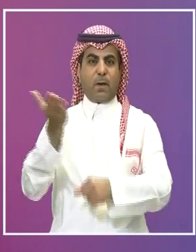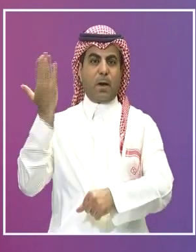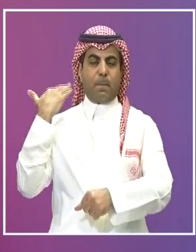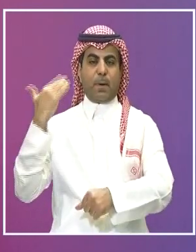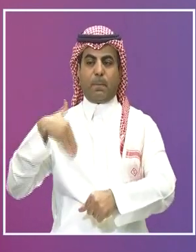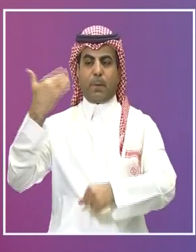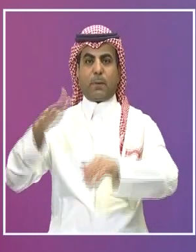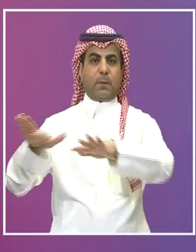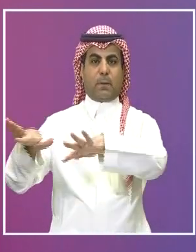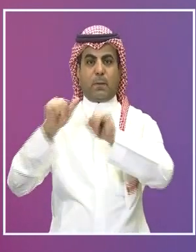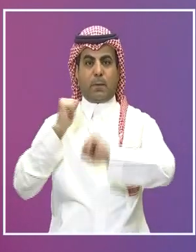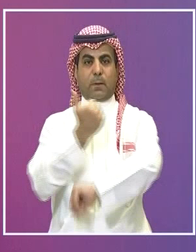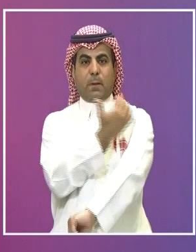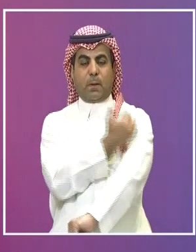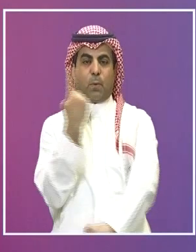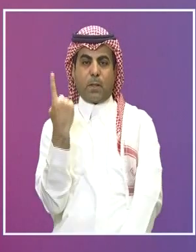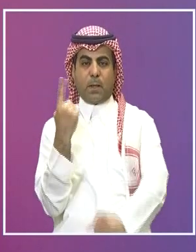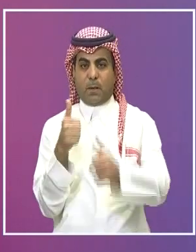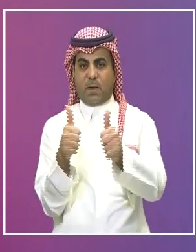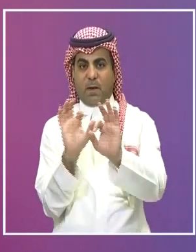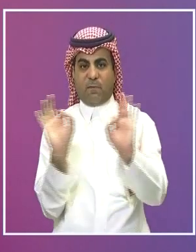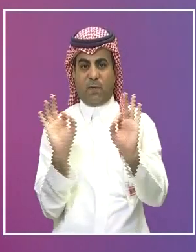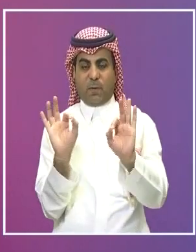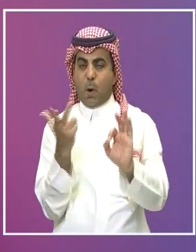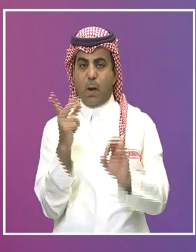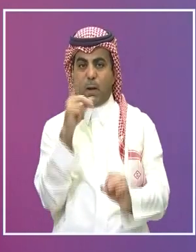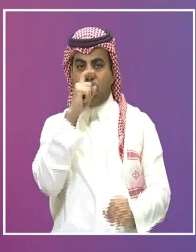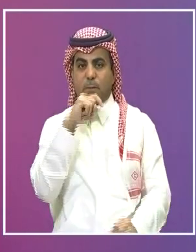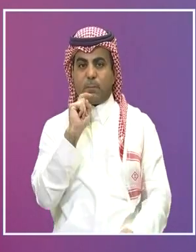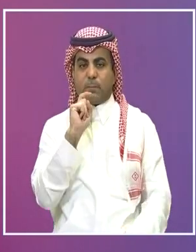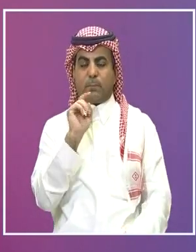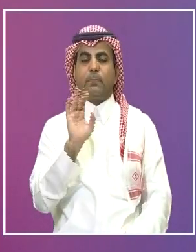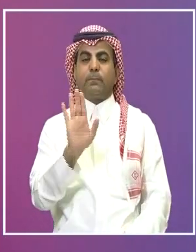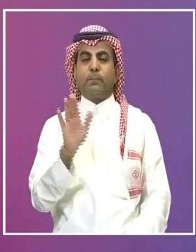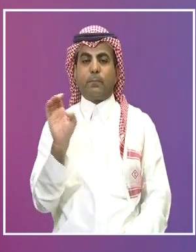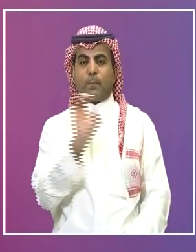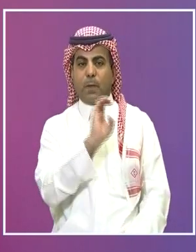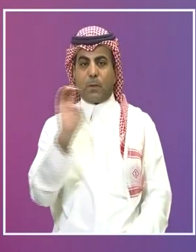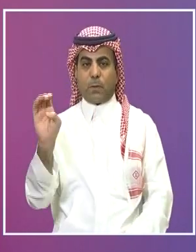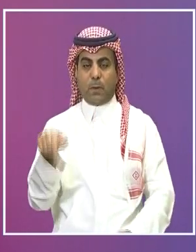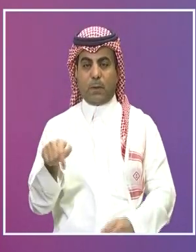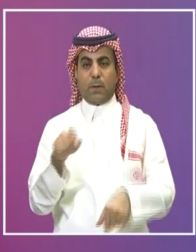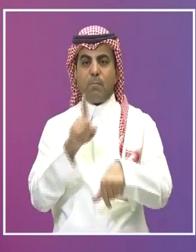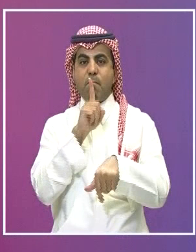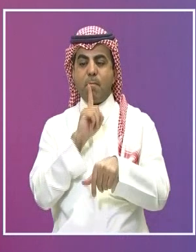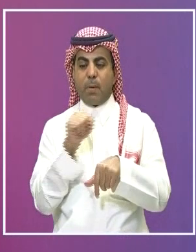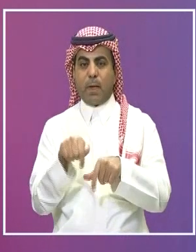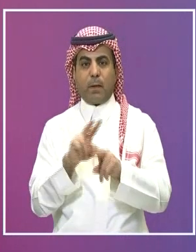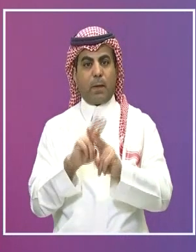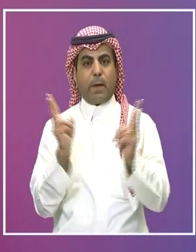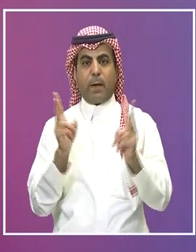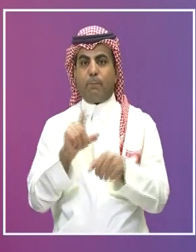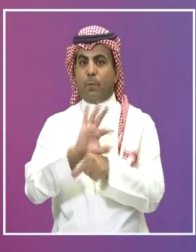تعافى وأخذ جرعة، هل جرعة بعد التعافي كافية أم لا؟ طبعا نذكر الجميع بأننا في مراحل مهمة في مواجهة الجائحة